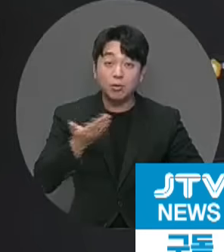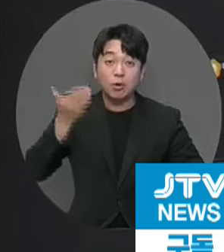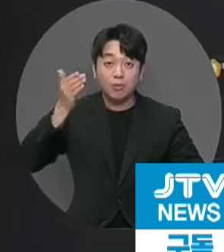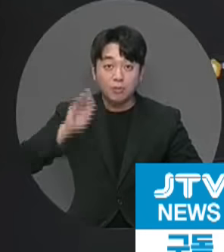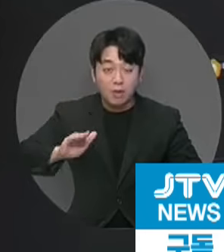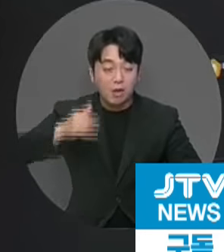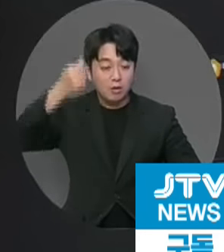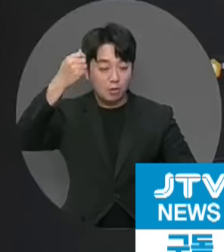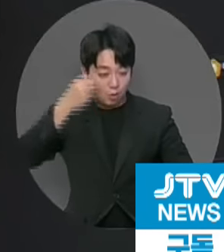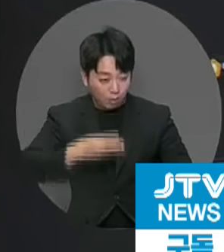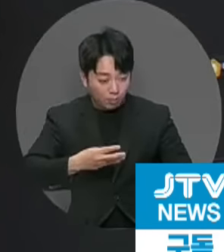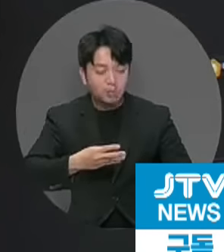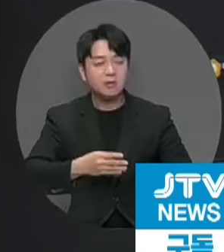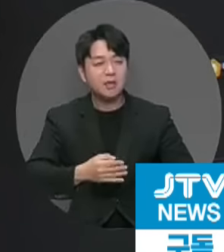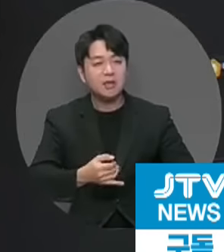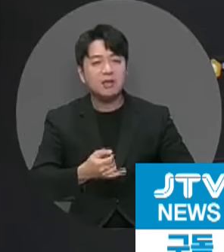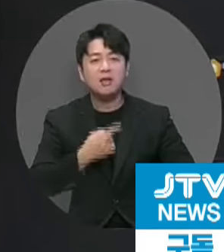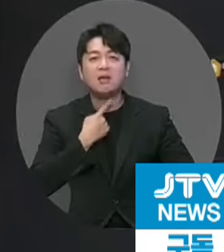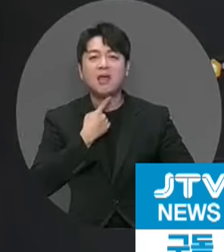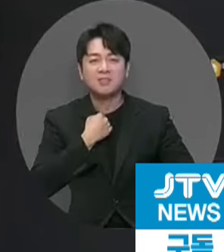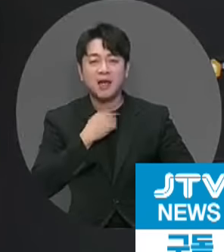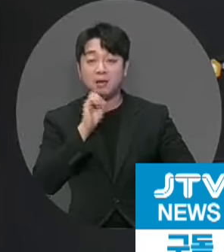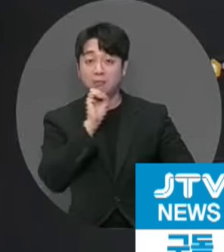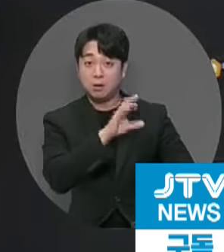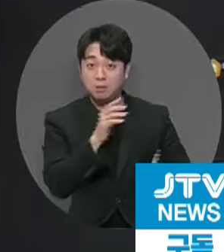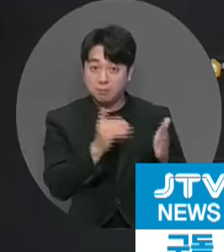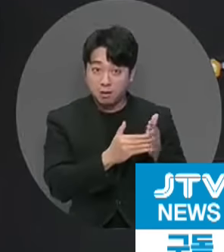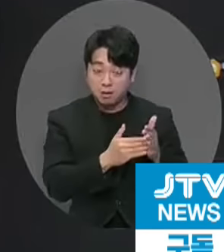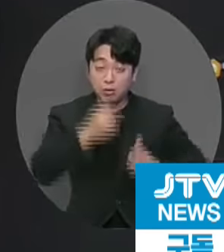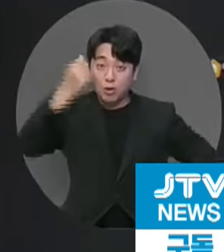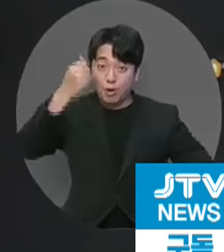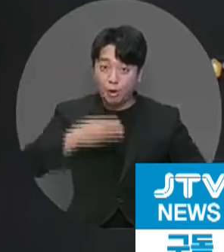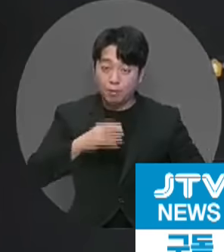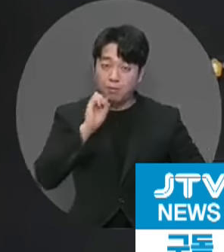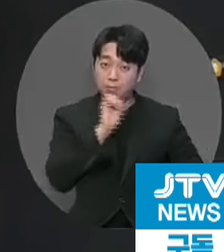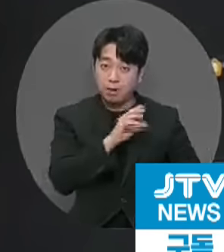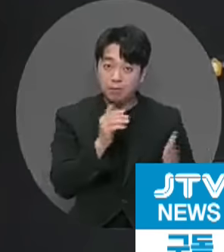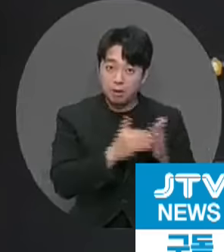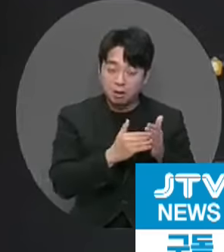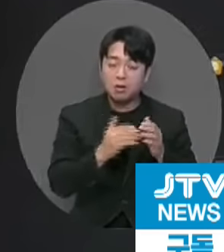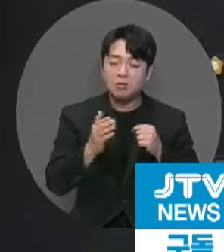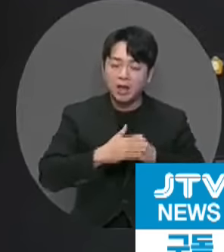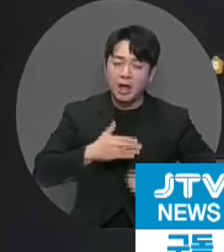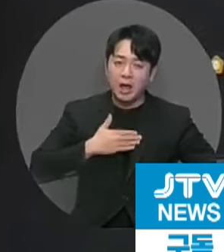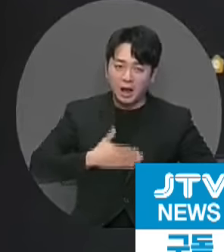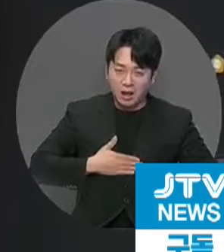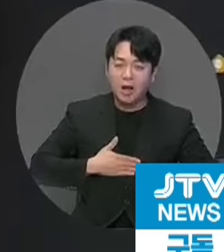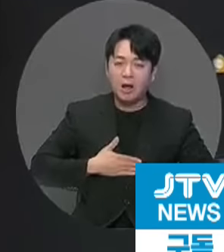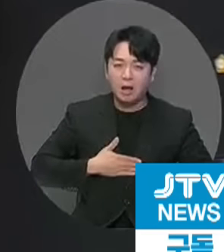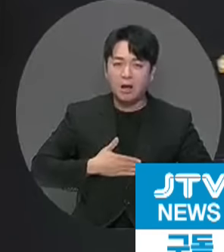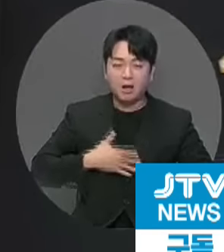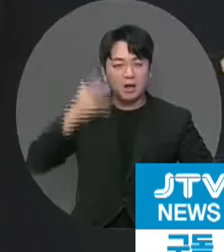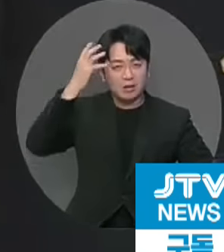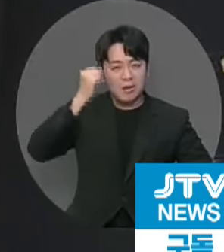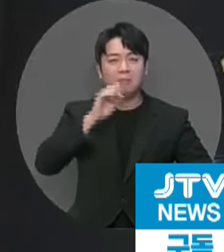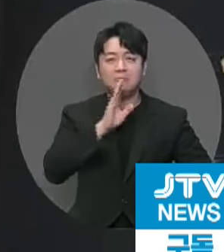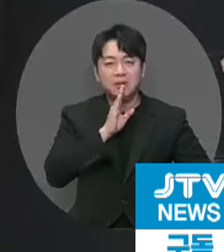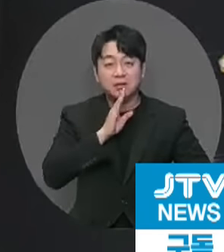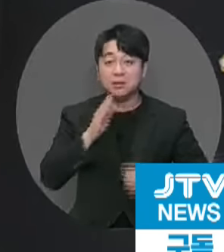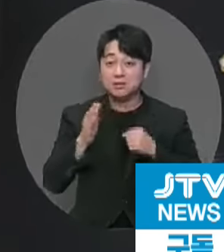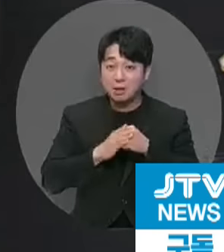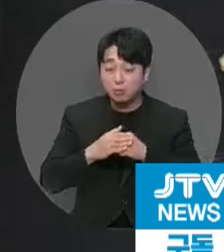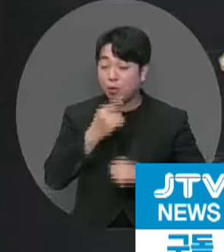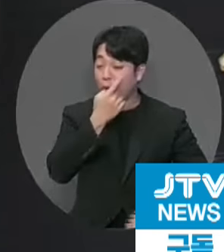때문에 녹화본에 그때는 질문을 했기 때문에 본인이 기억할 수 있겠다. 그래서 녹화본을 보자고 한 겁니다.